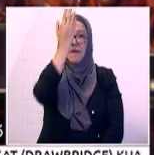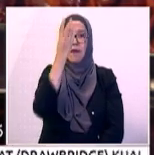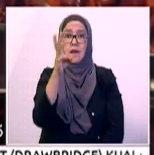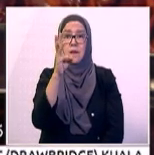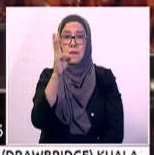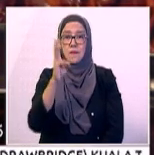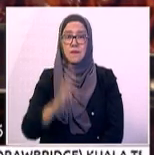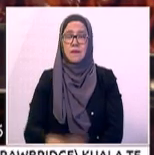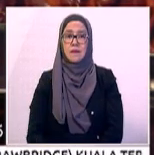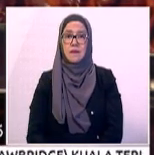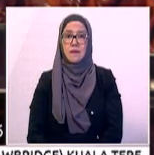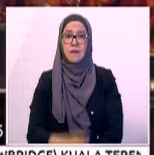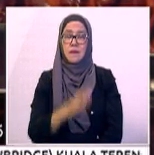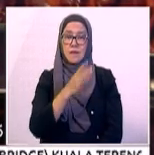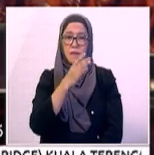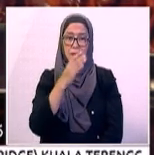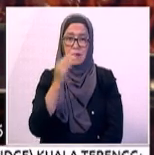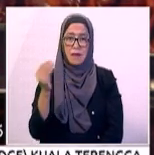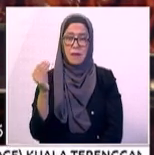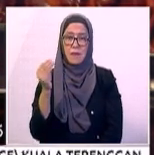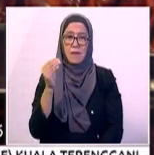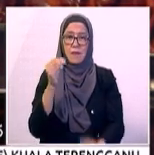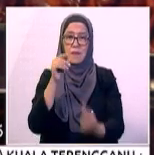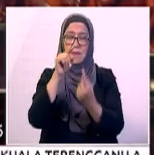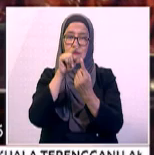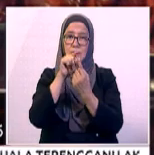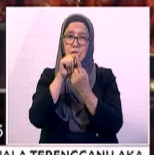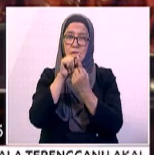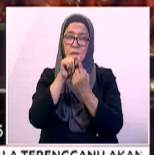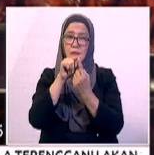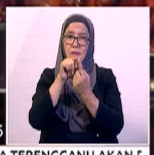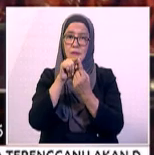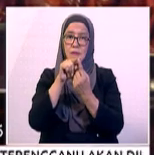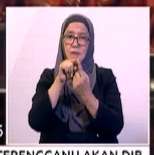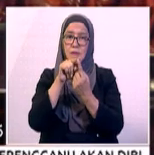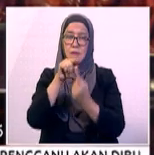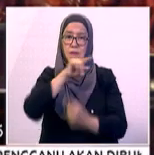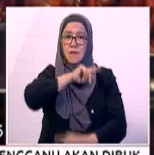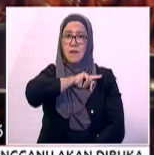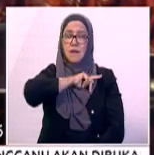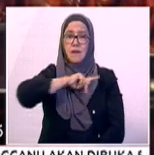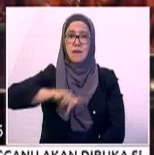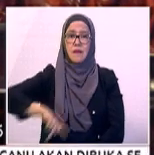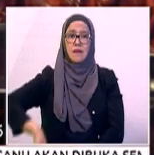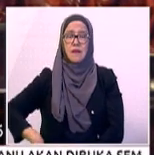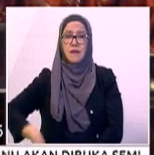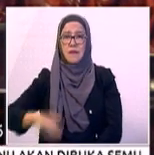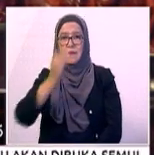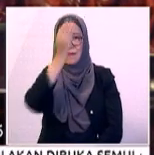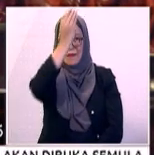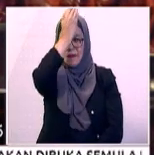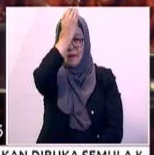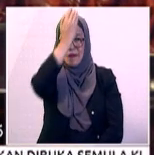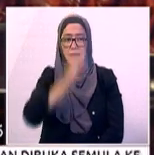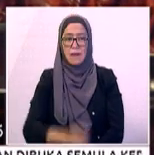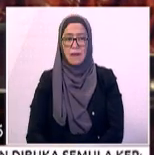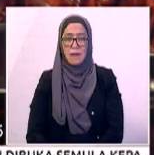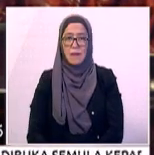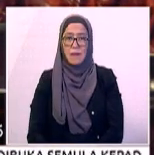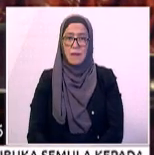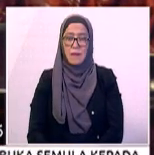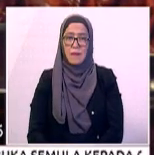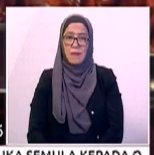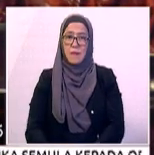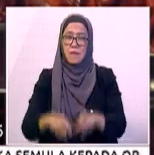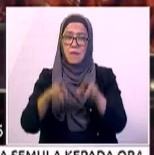ke-16 dan ke bawah Duli Yang Maha Mulia Sri Paduka Baginda Raja Permaisuri Agong. Patih-patih